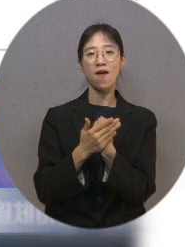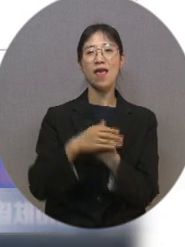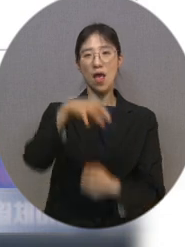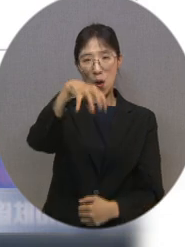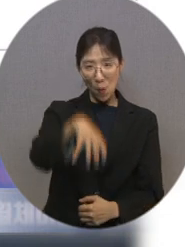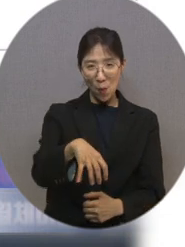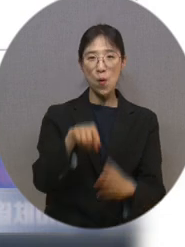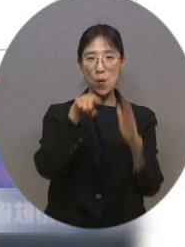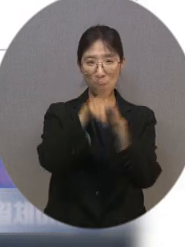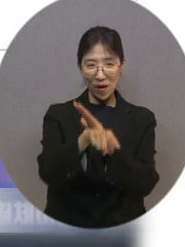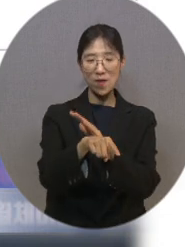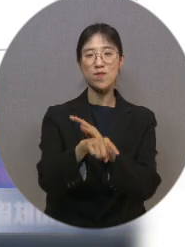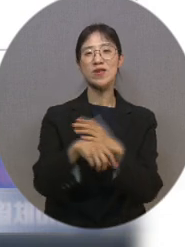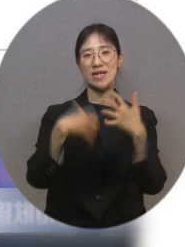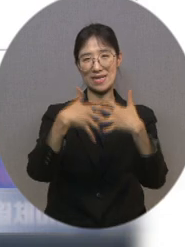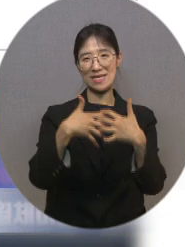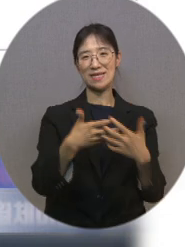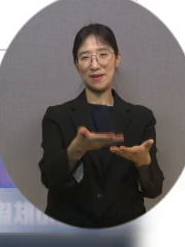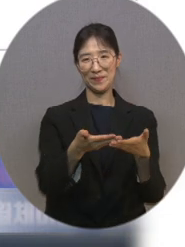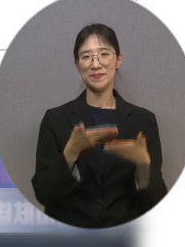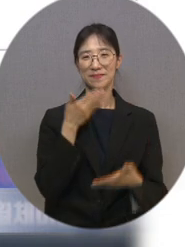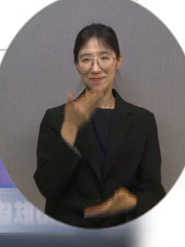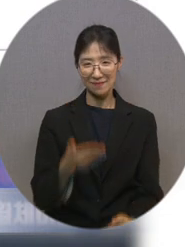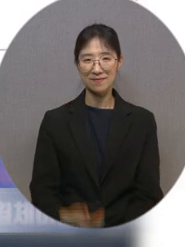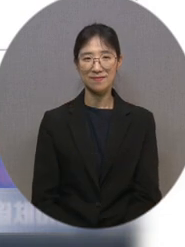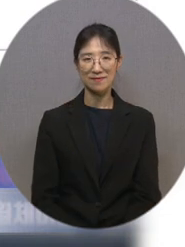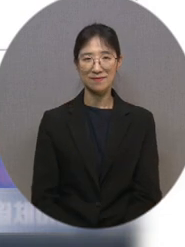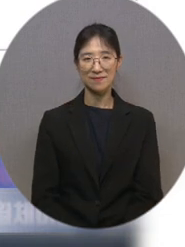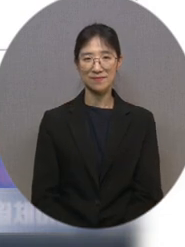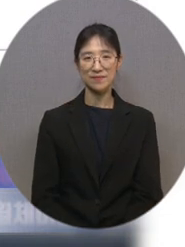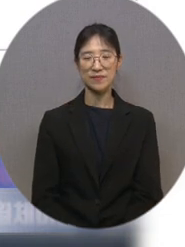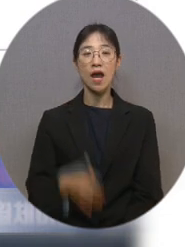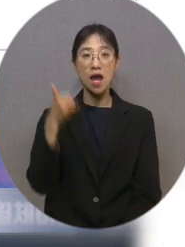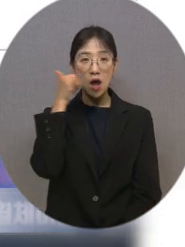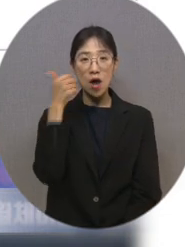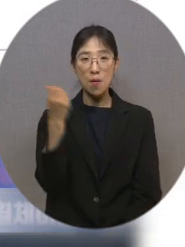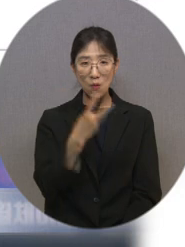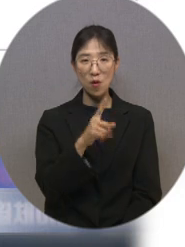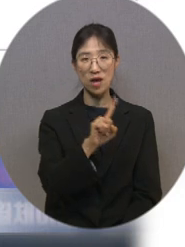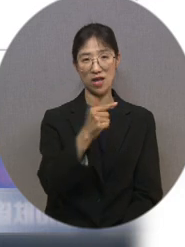방문해 단말기를 대여할 수 있다고 합니다. 특히 전용